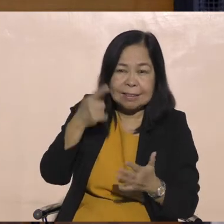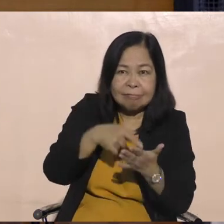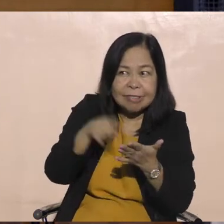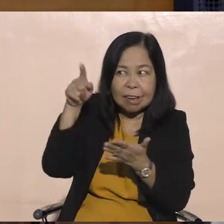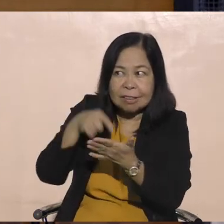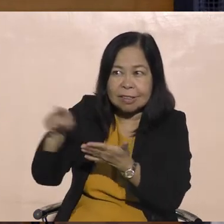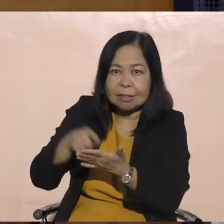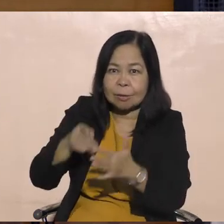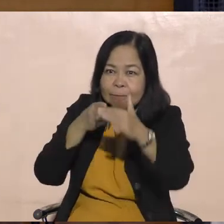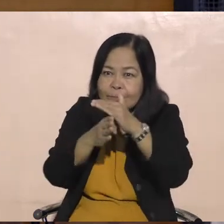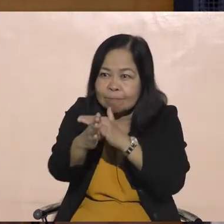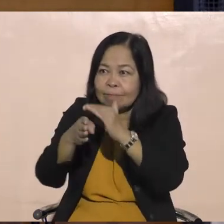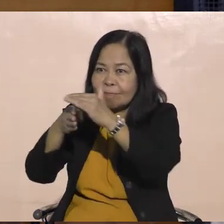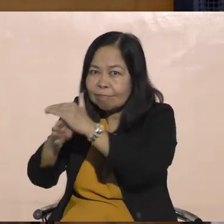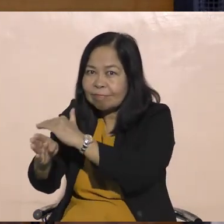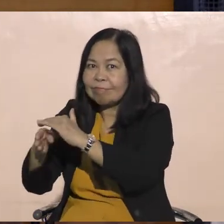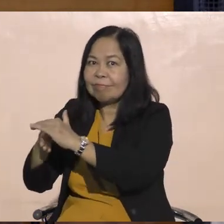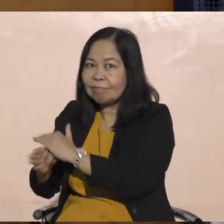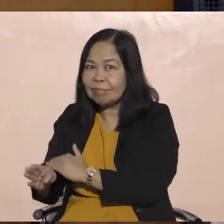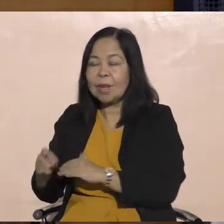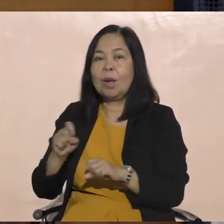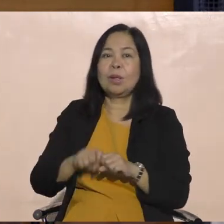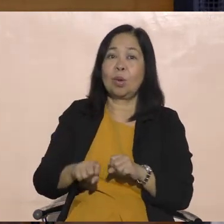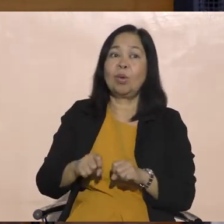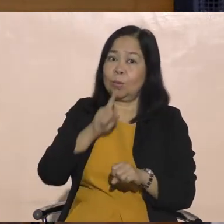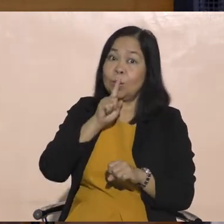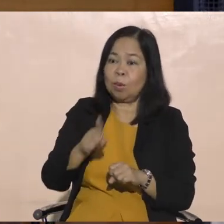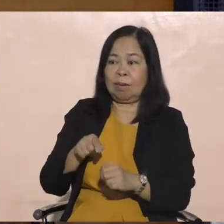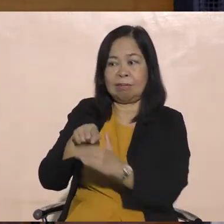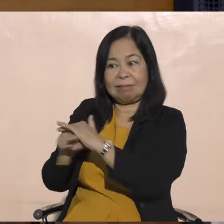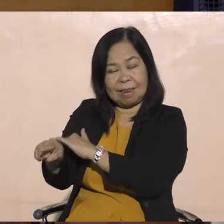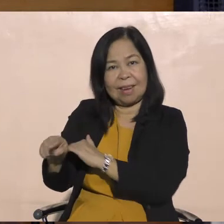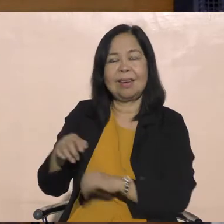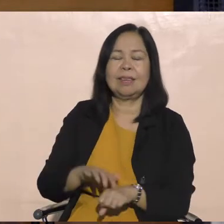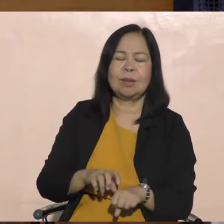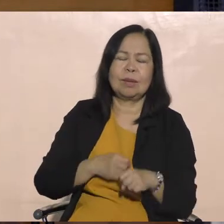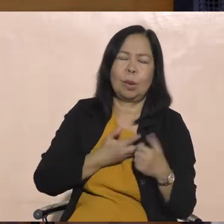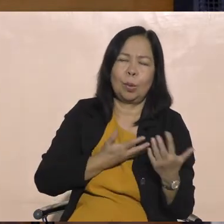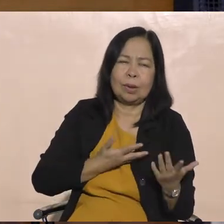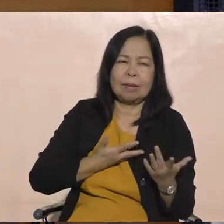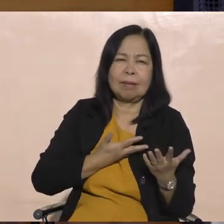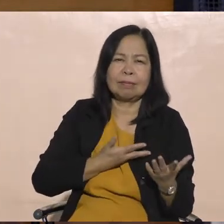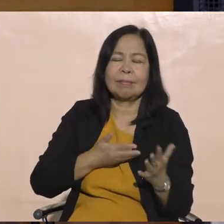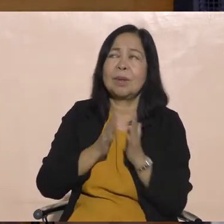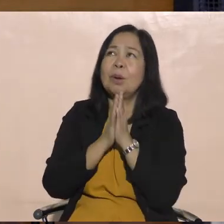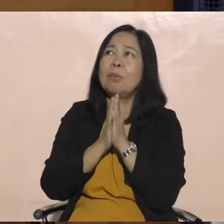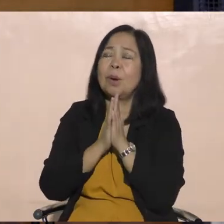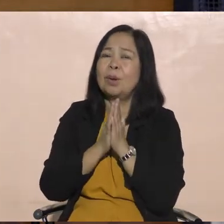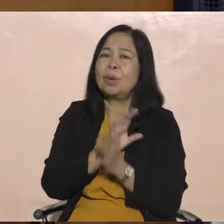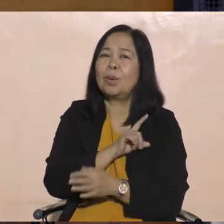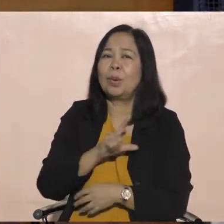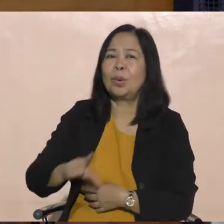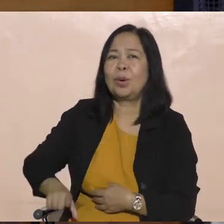og makaplaga ng iyang gitaguan og mamatay sa patyon siya. As he waited, he prayed,